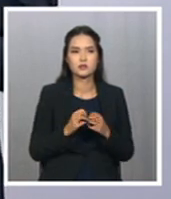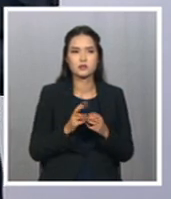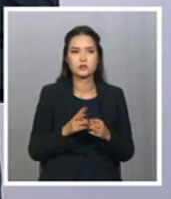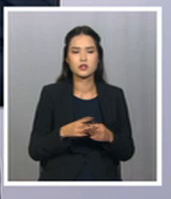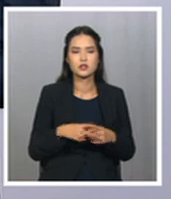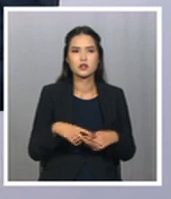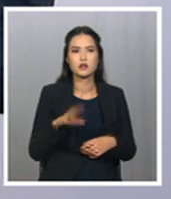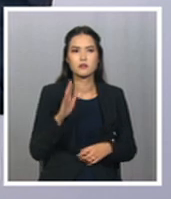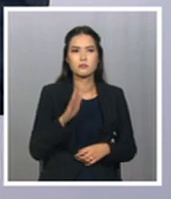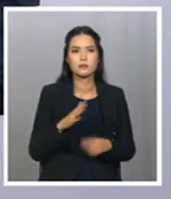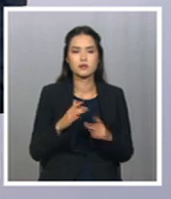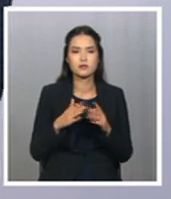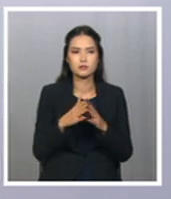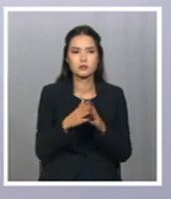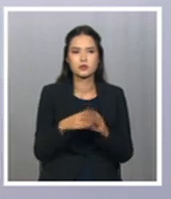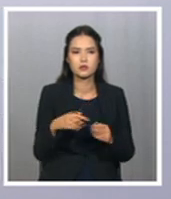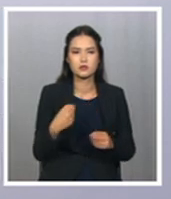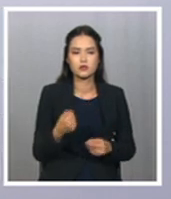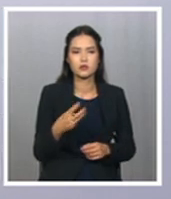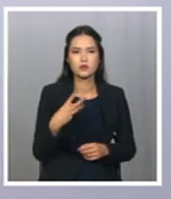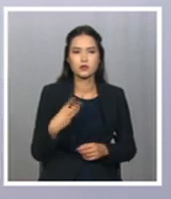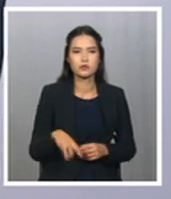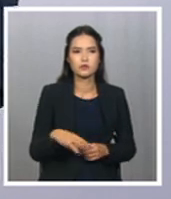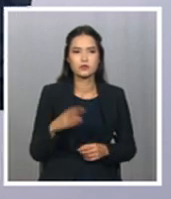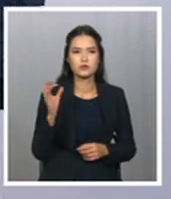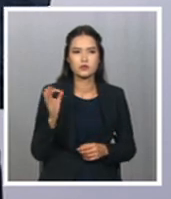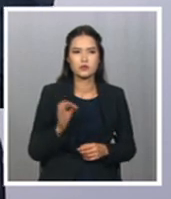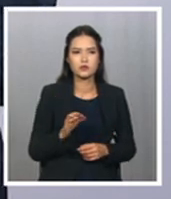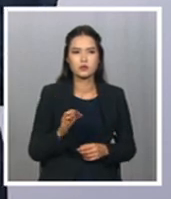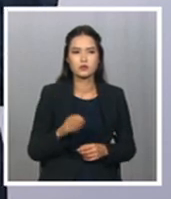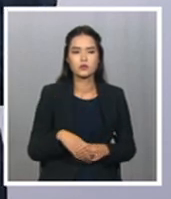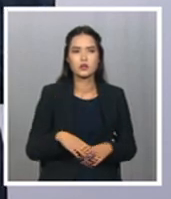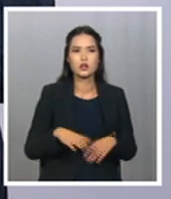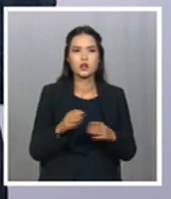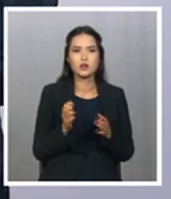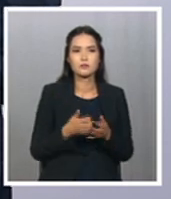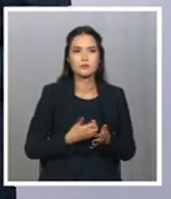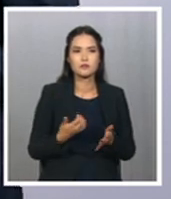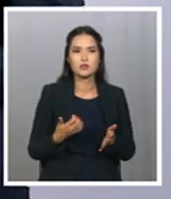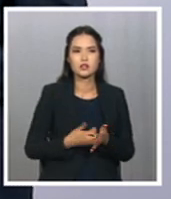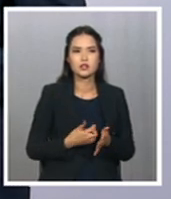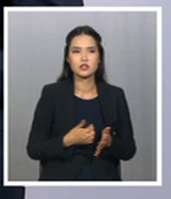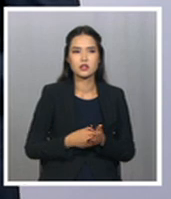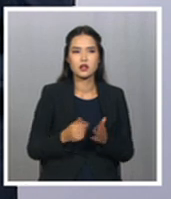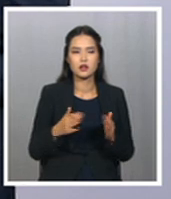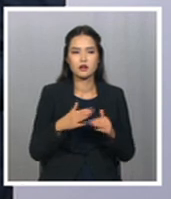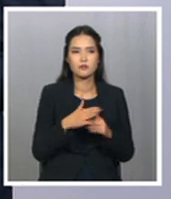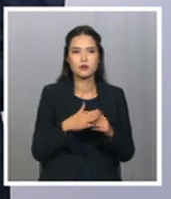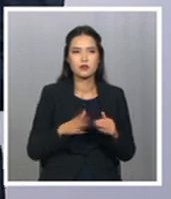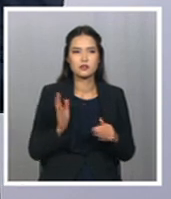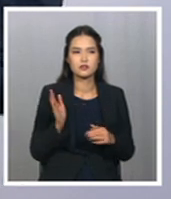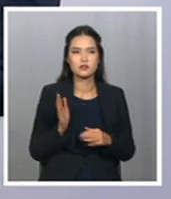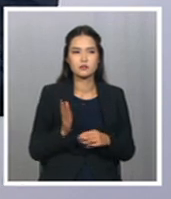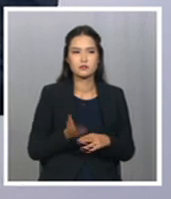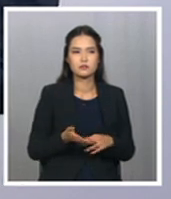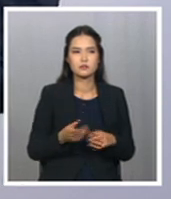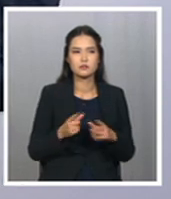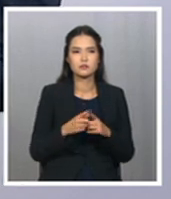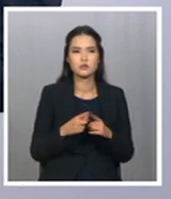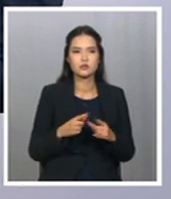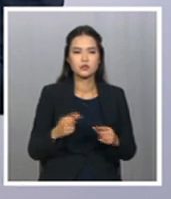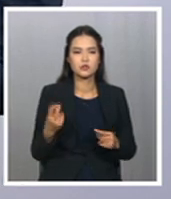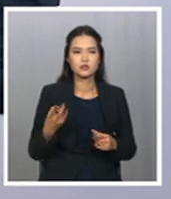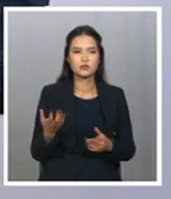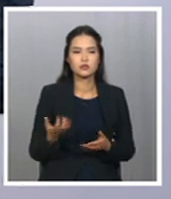және осы екі қабырғасын біреуіне қарсы жатқан бұрыш. Б бұрышы 30 градус. Б бұрышы деп